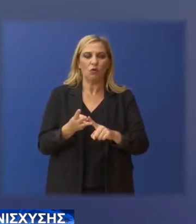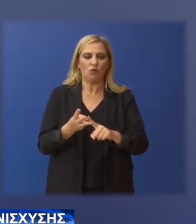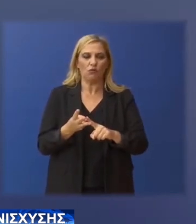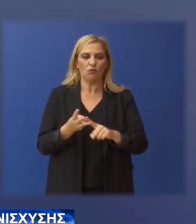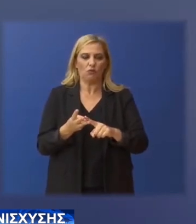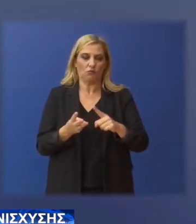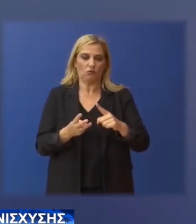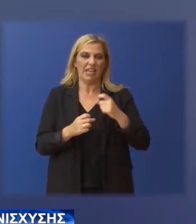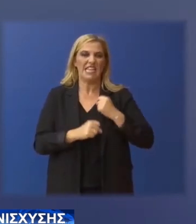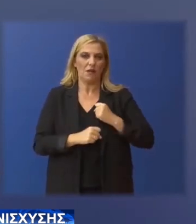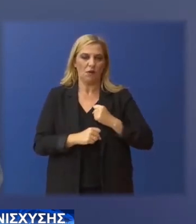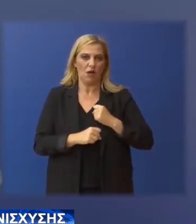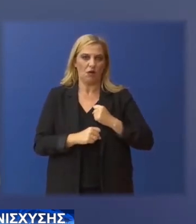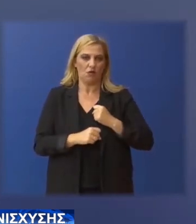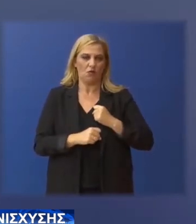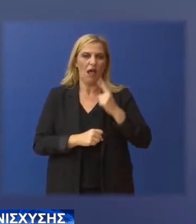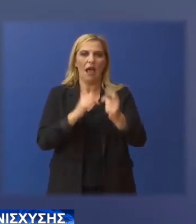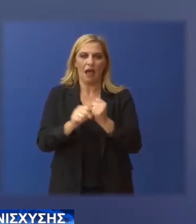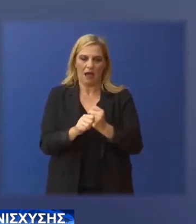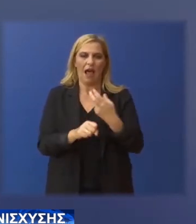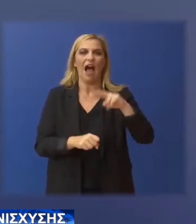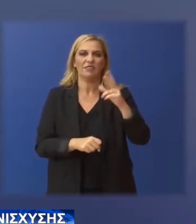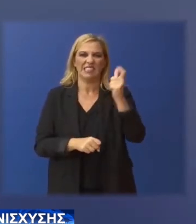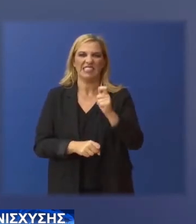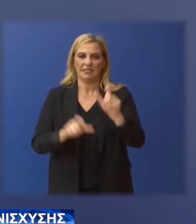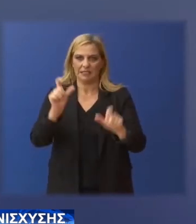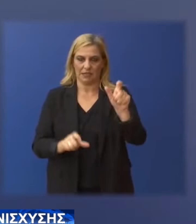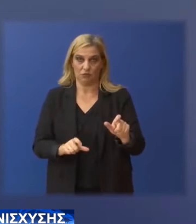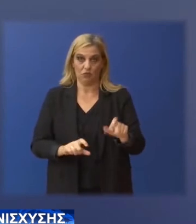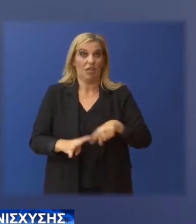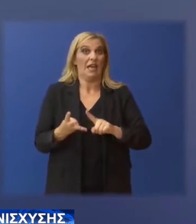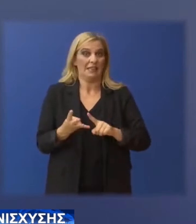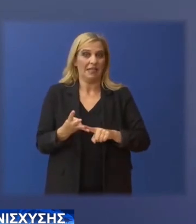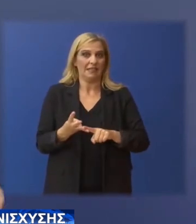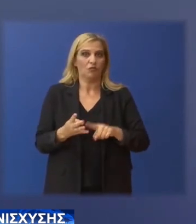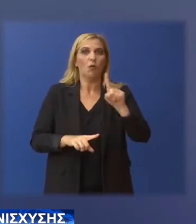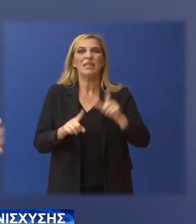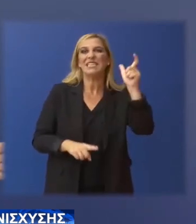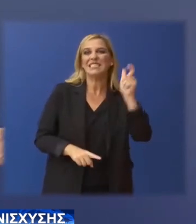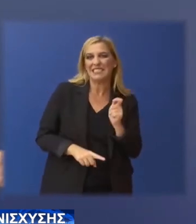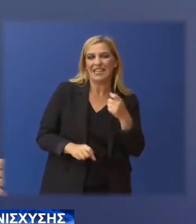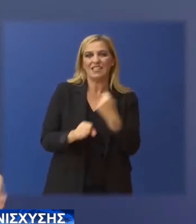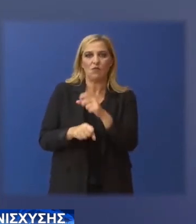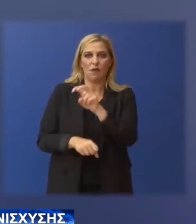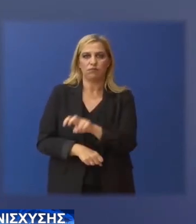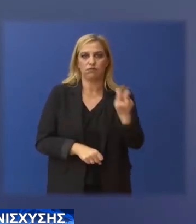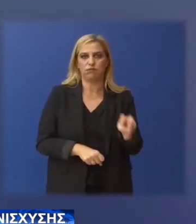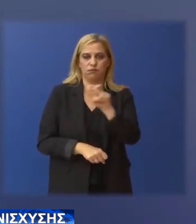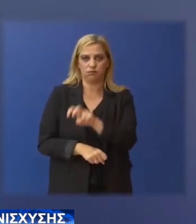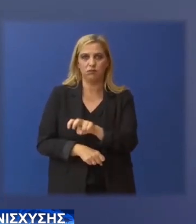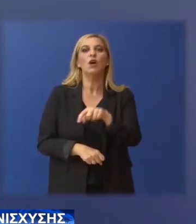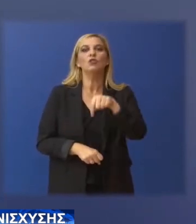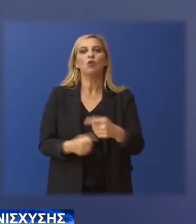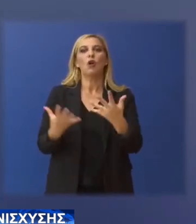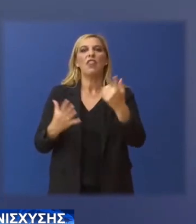Ιανουάριο. Τέλος, για όσους έχουν συνταξιοδοτηθεί και εργάζονται, προβλέπεται η καταβολή μόνο μιας εισφοράς 10% επί των